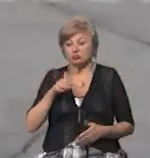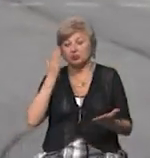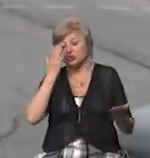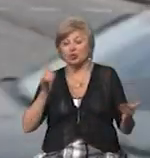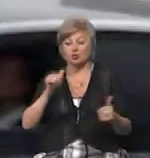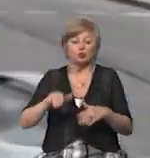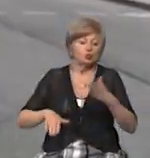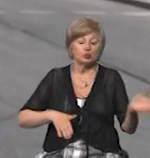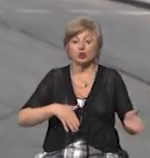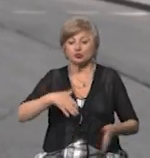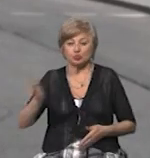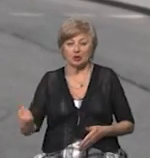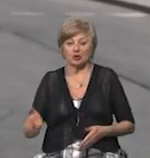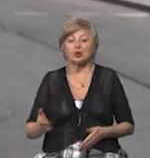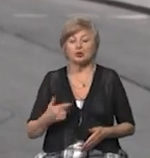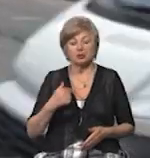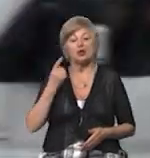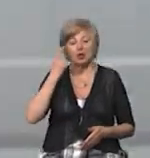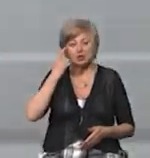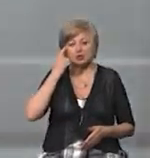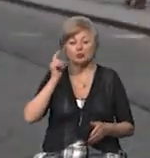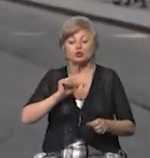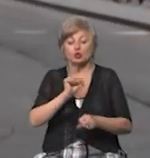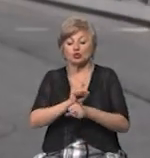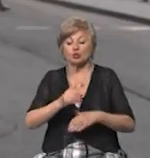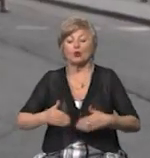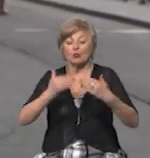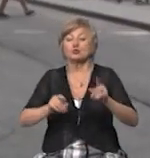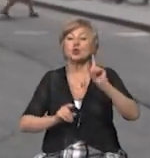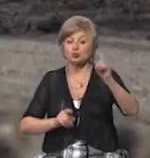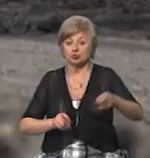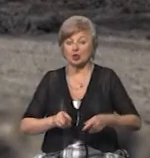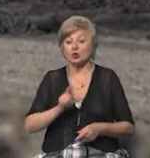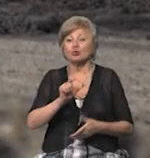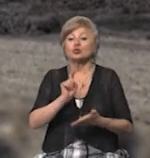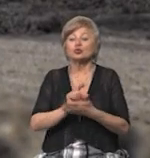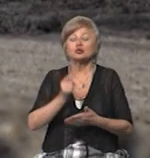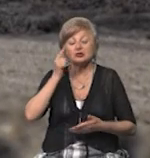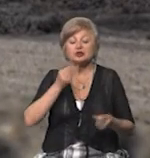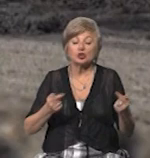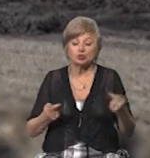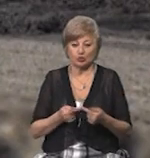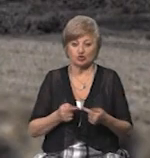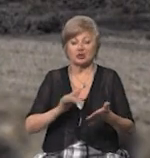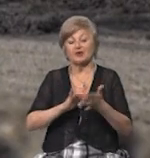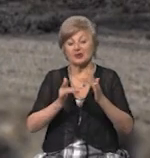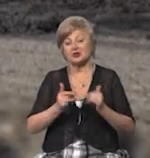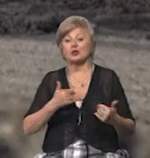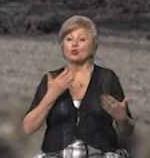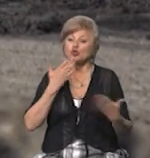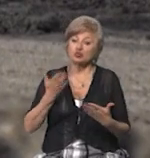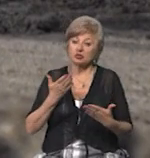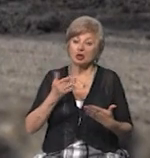їм рухатись. Зараз я припускаю, що зупинку перенесли кудись туди. А люди ж повинні знати конкретно. Ну в інтернеті я читаю, але тут же